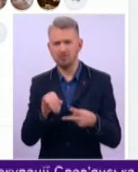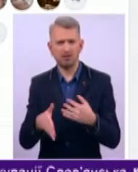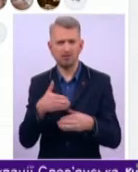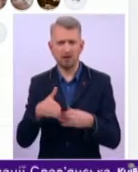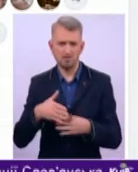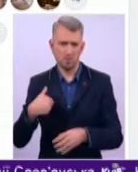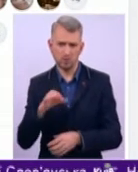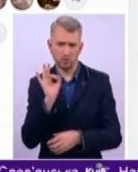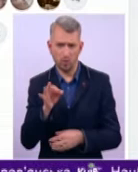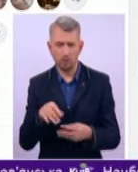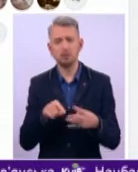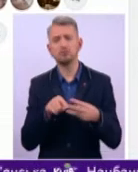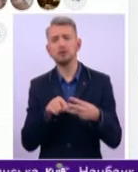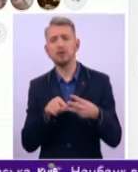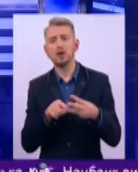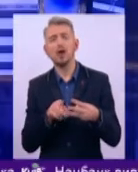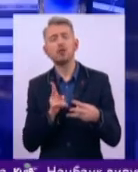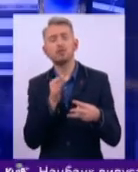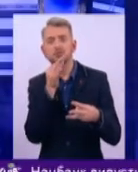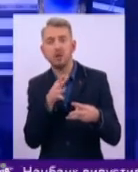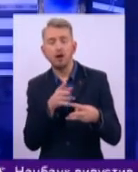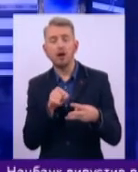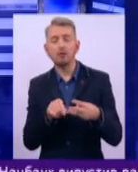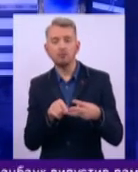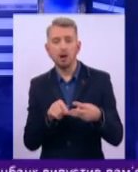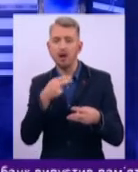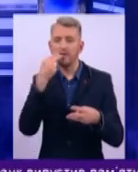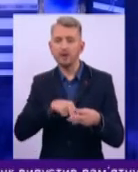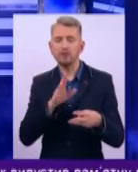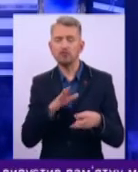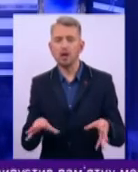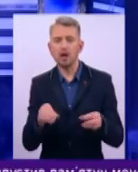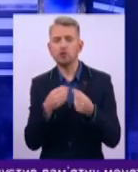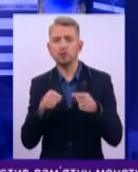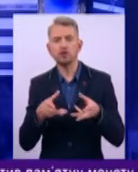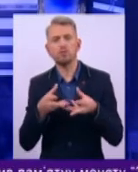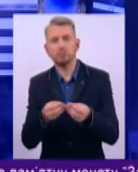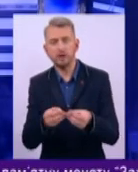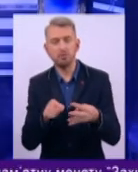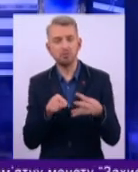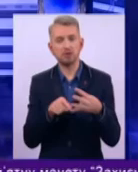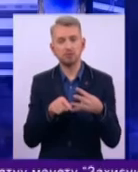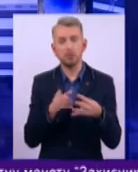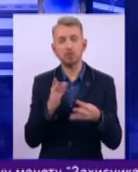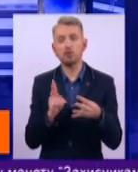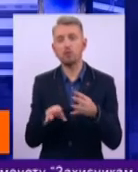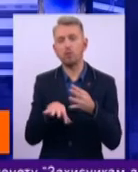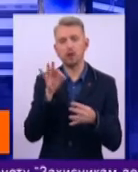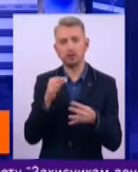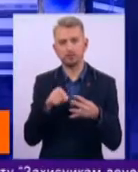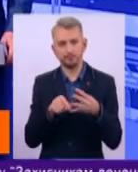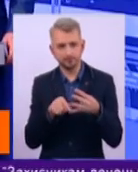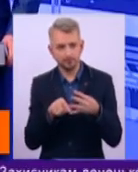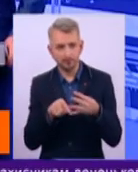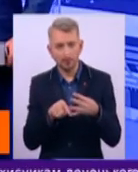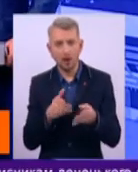не домогтися. Можливо, хтось влаштує такий варіант. Санкції є ефективні лише разом з іншими впливами. І, можливо, хтось обере останній наш